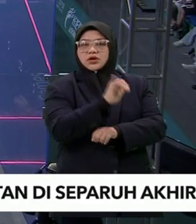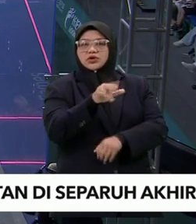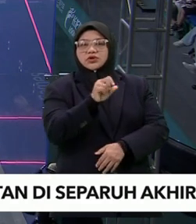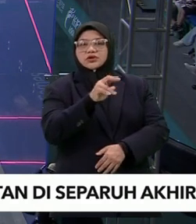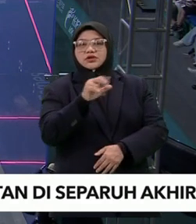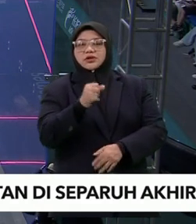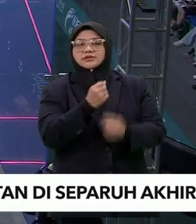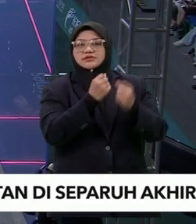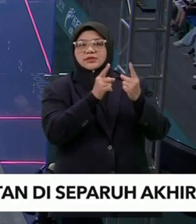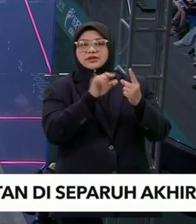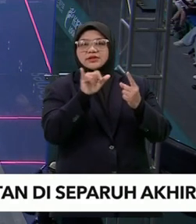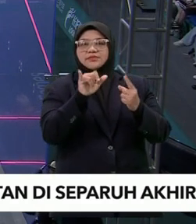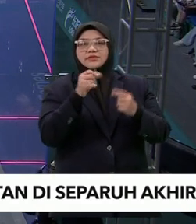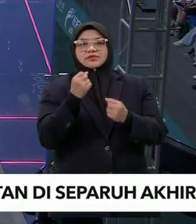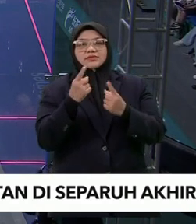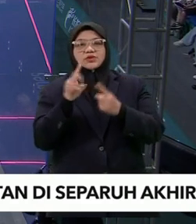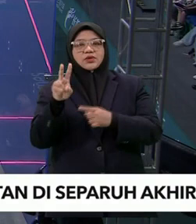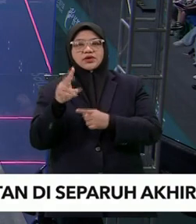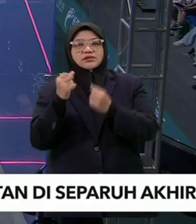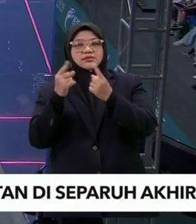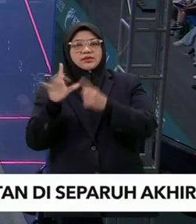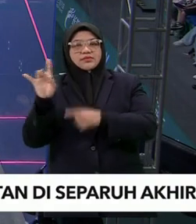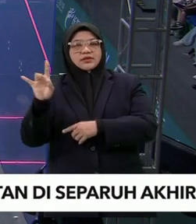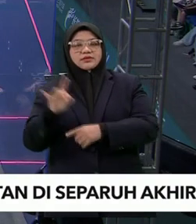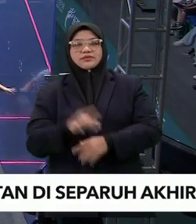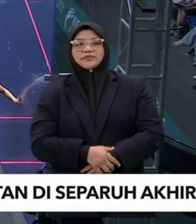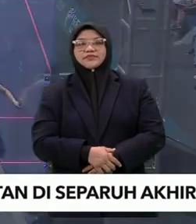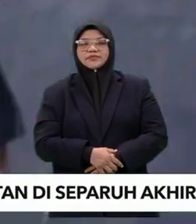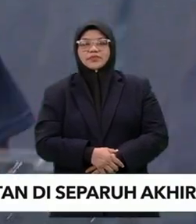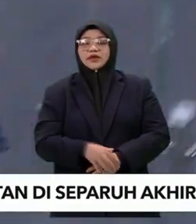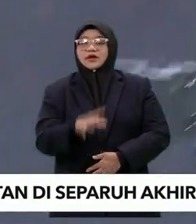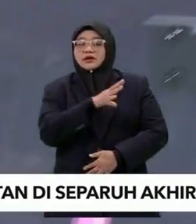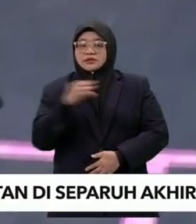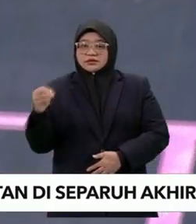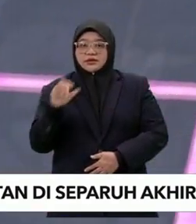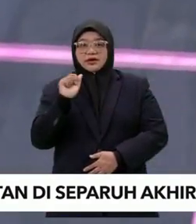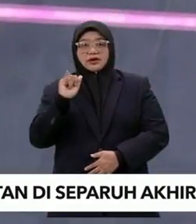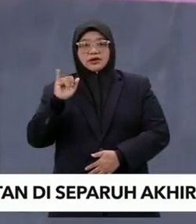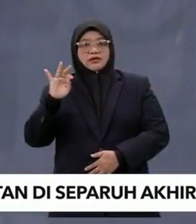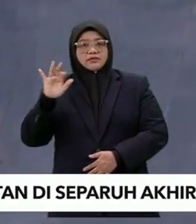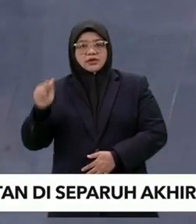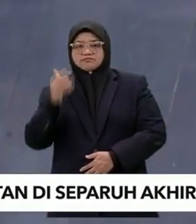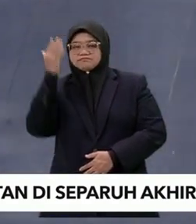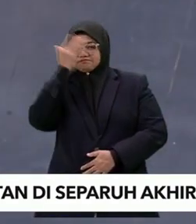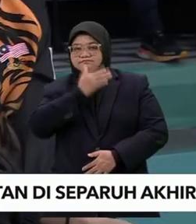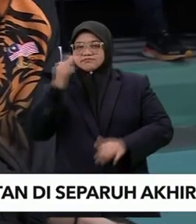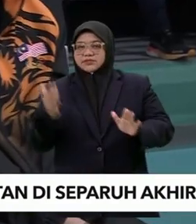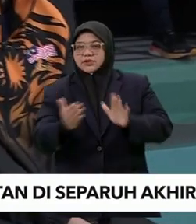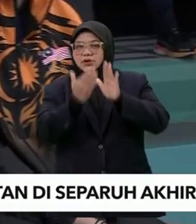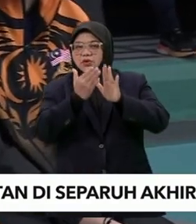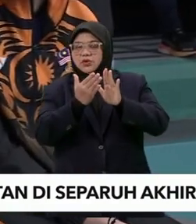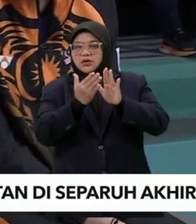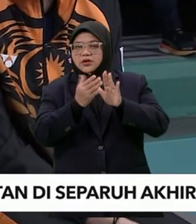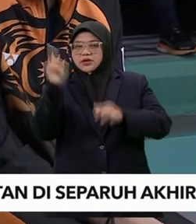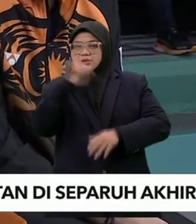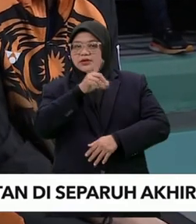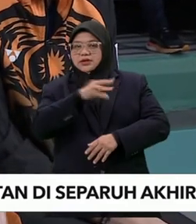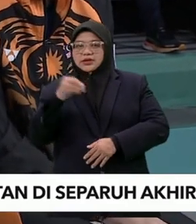116 112 118 bagaimanapun tangan hebat